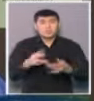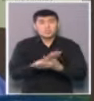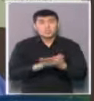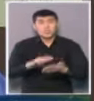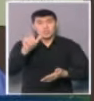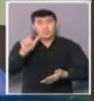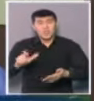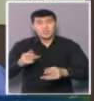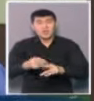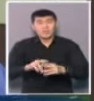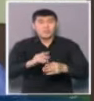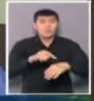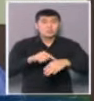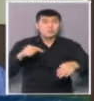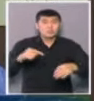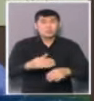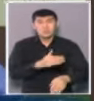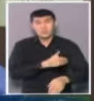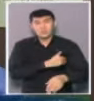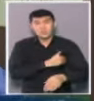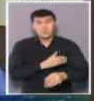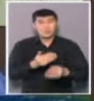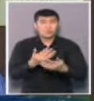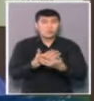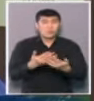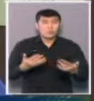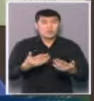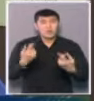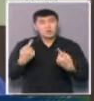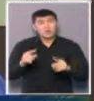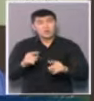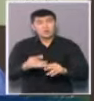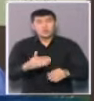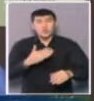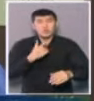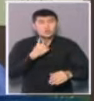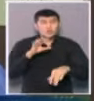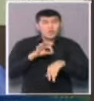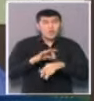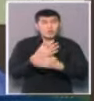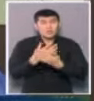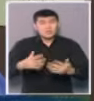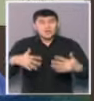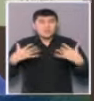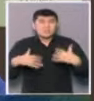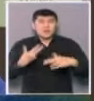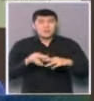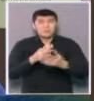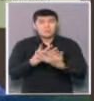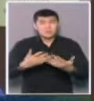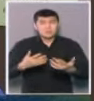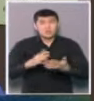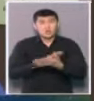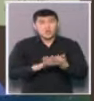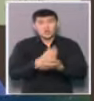адамға білінетіндей температура көтерілу, немесе жөтелу, әлсіздік, ондай бірде